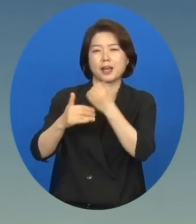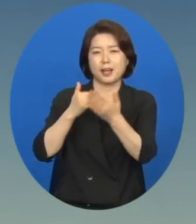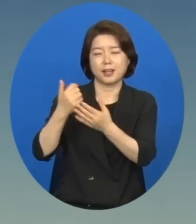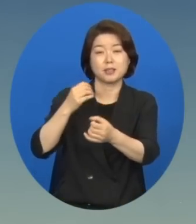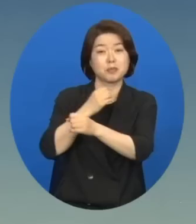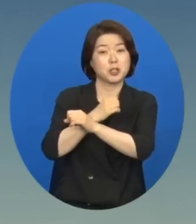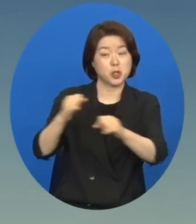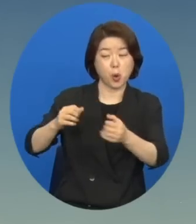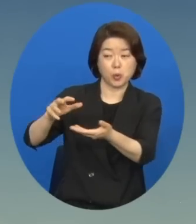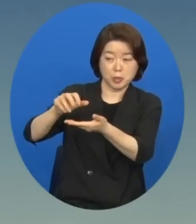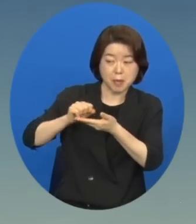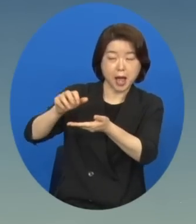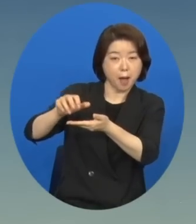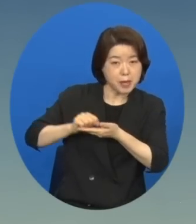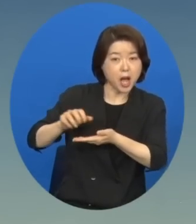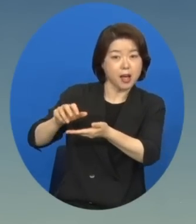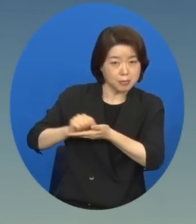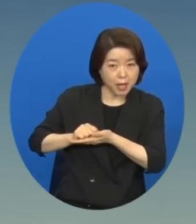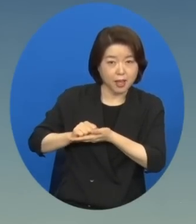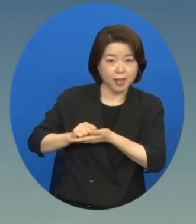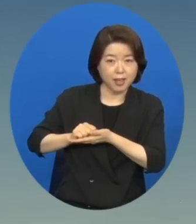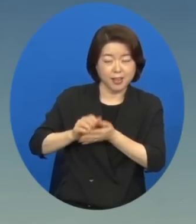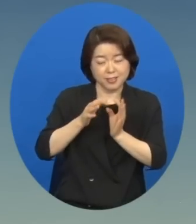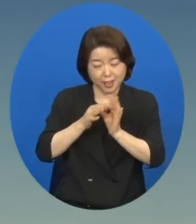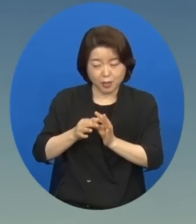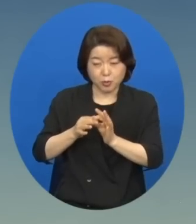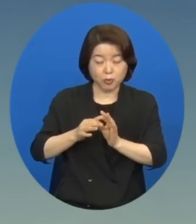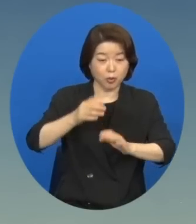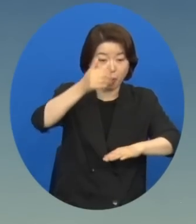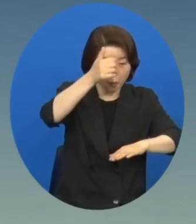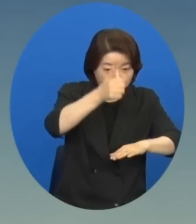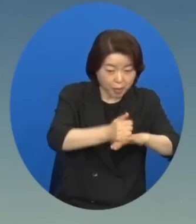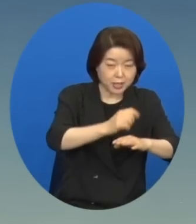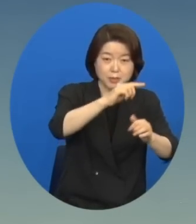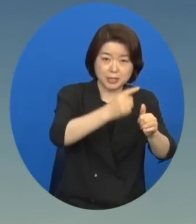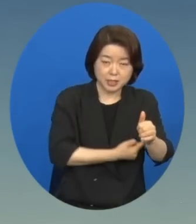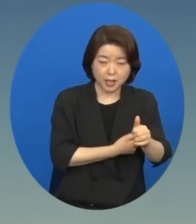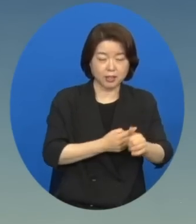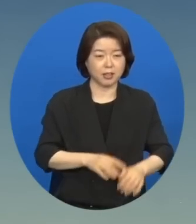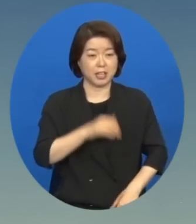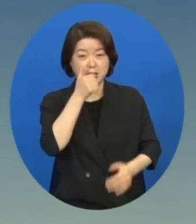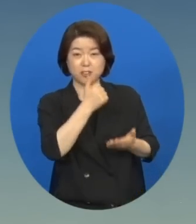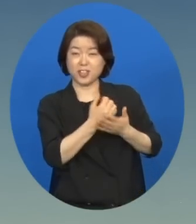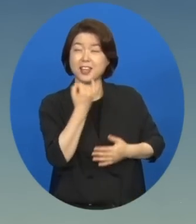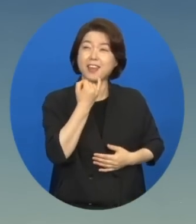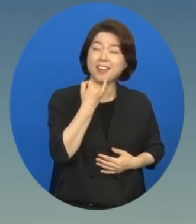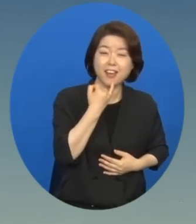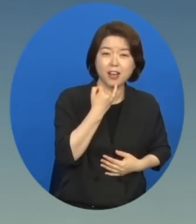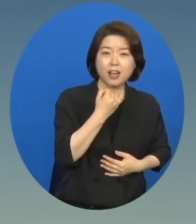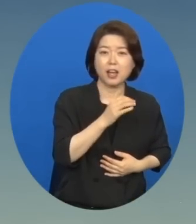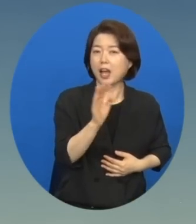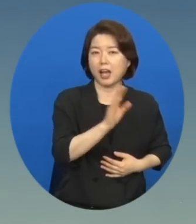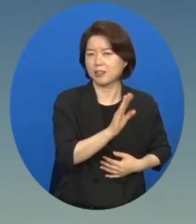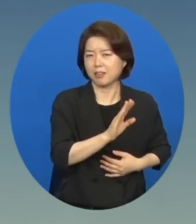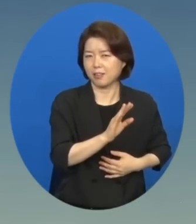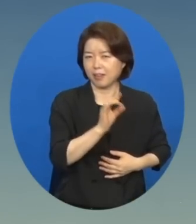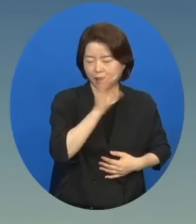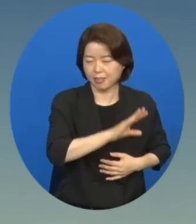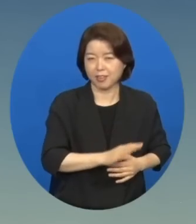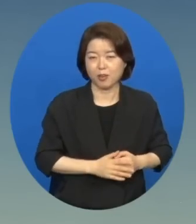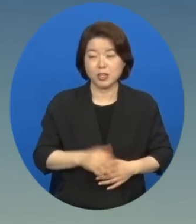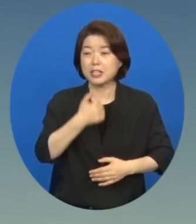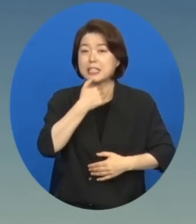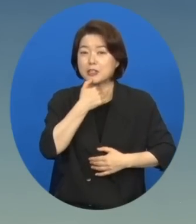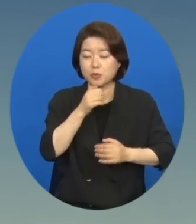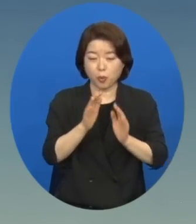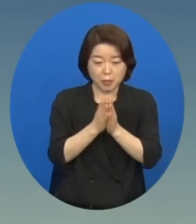용서를 받고 받으면 반드시 죄 지어도 되겠구나. 절대 그렇게 안 갑니다. 그게